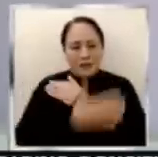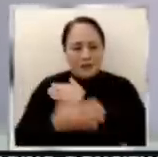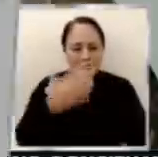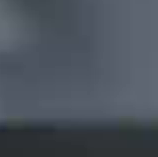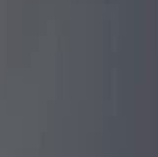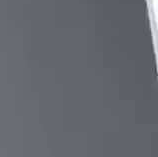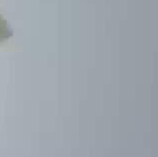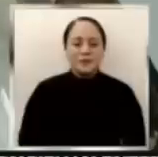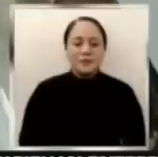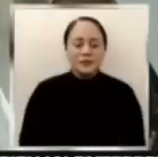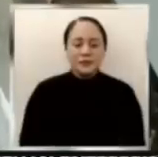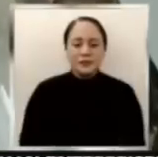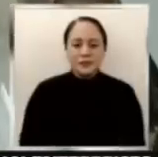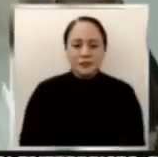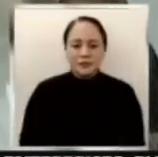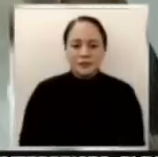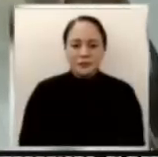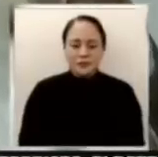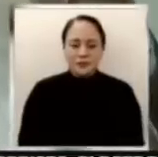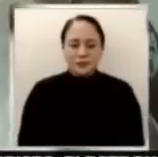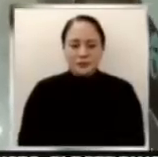Moro.